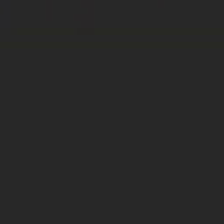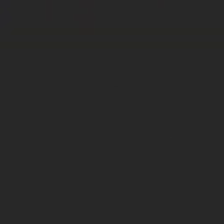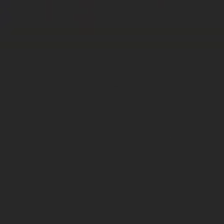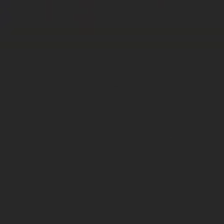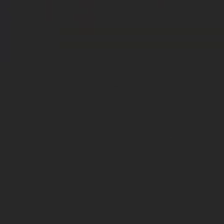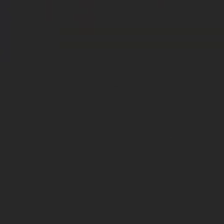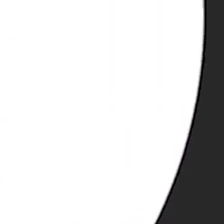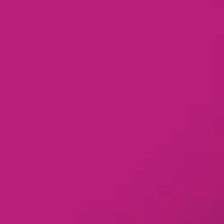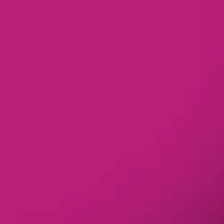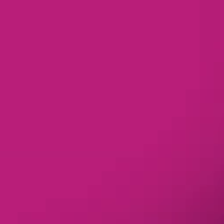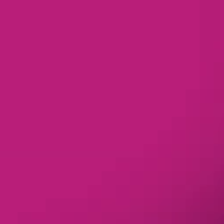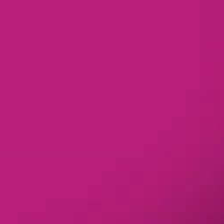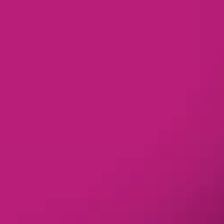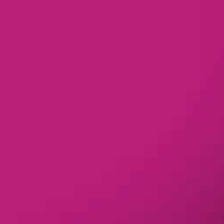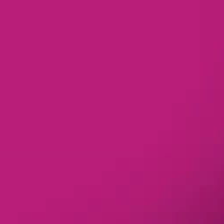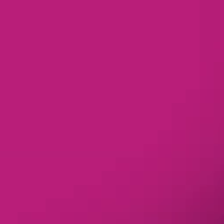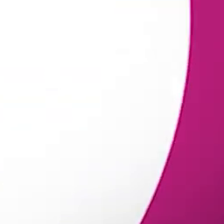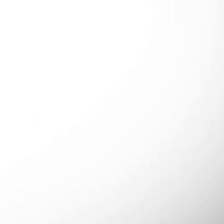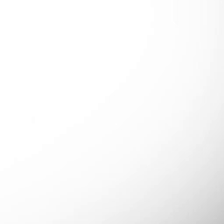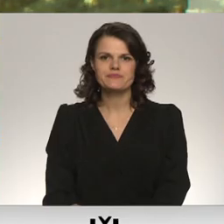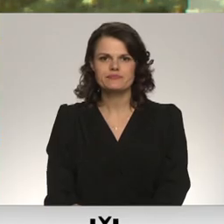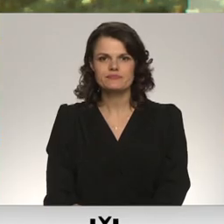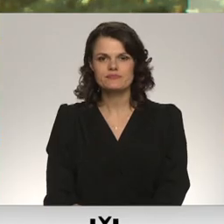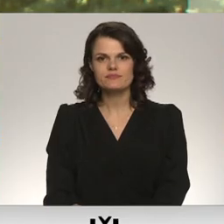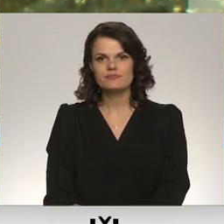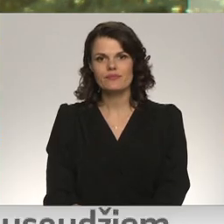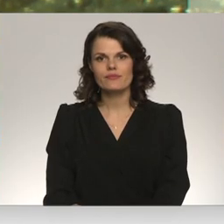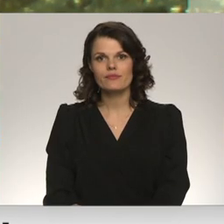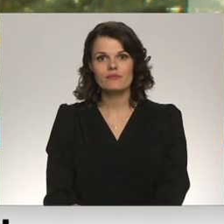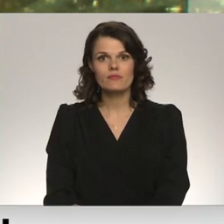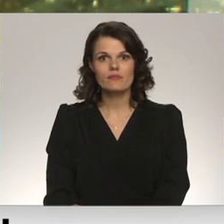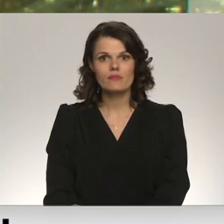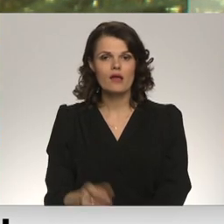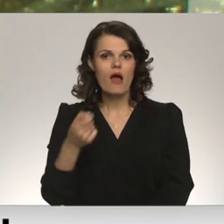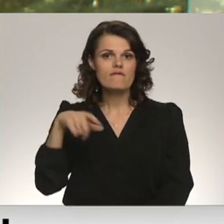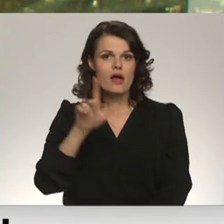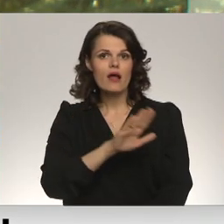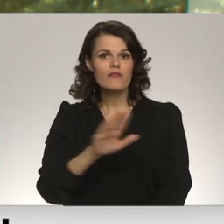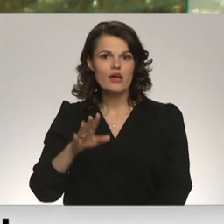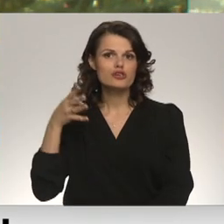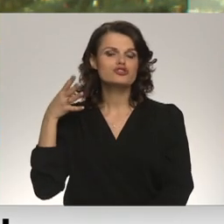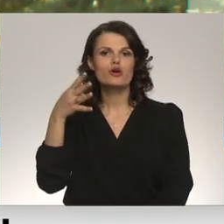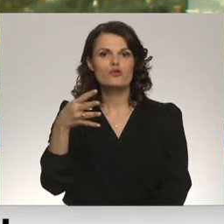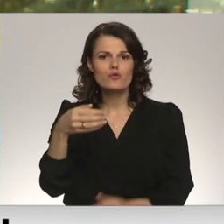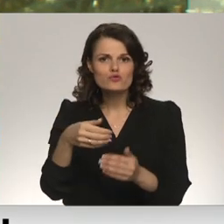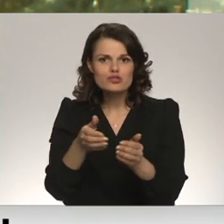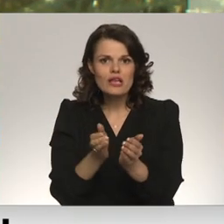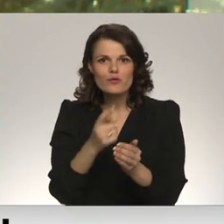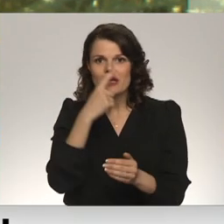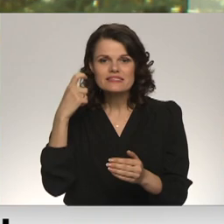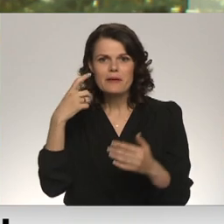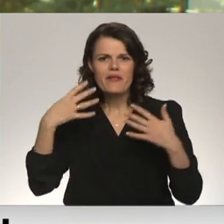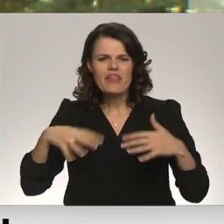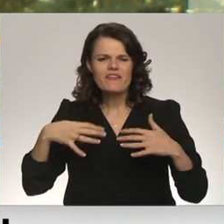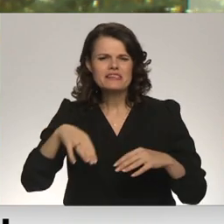Re, viss ēters ir te! Vairāk nekā 4000 līgzdu un 190